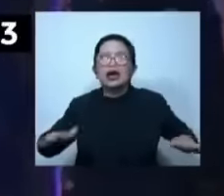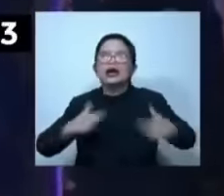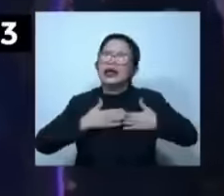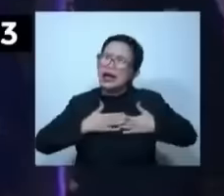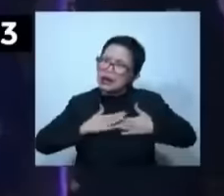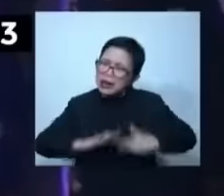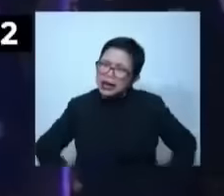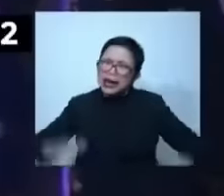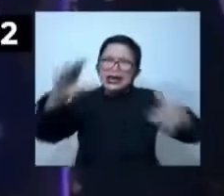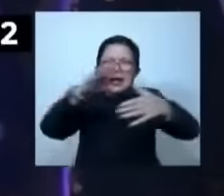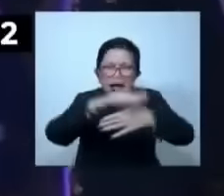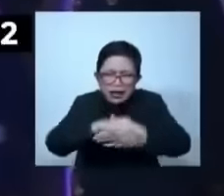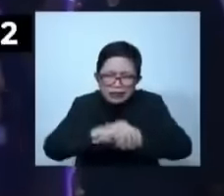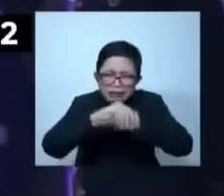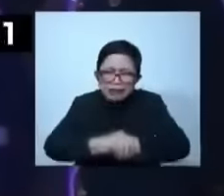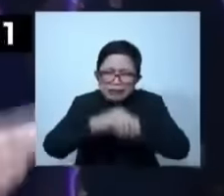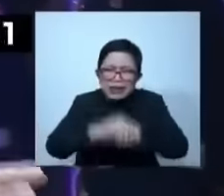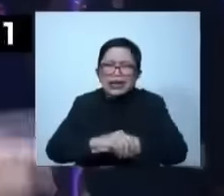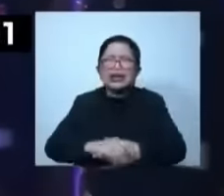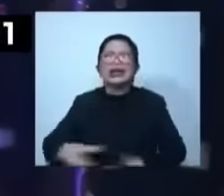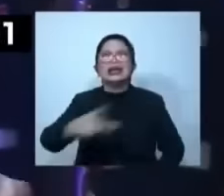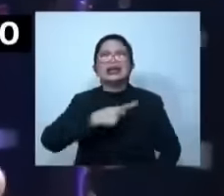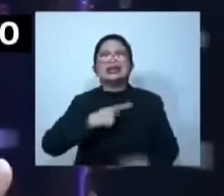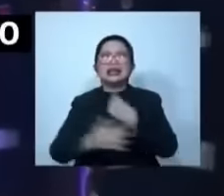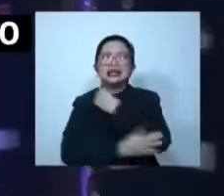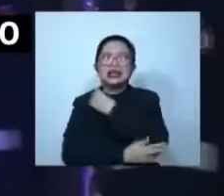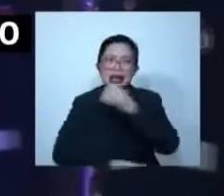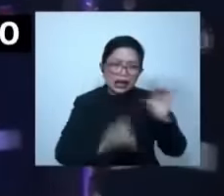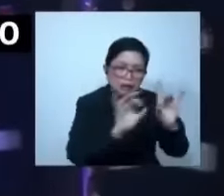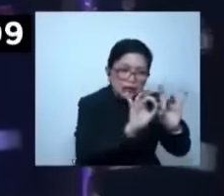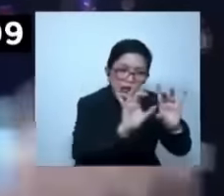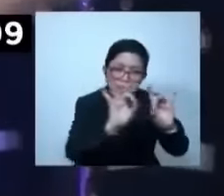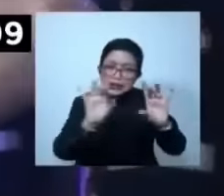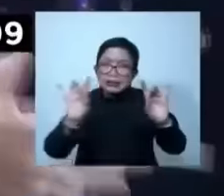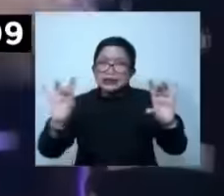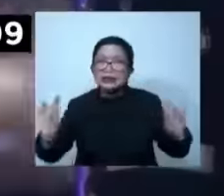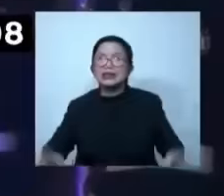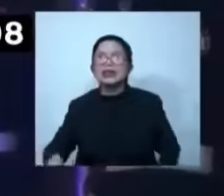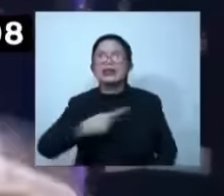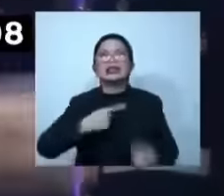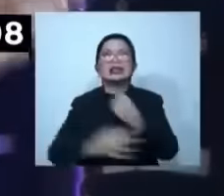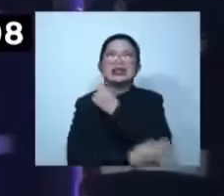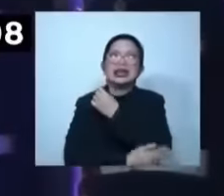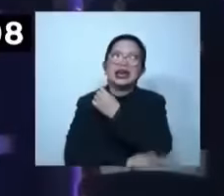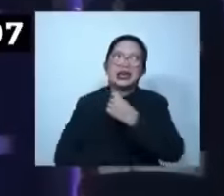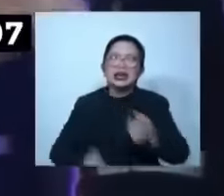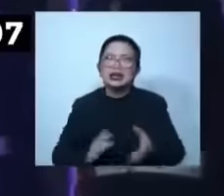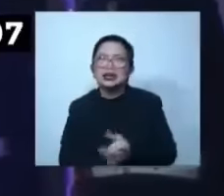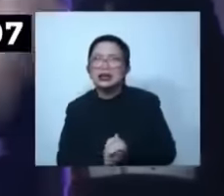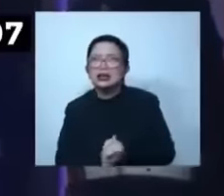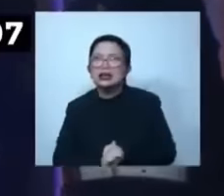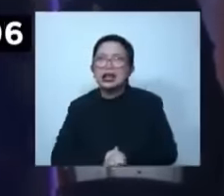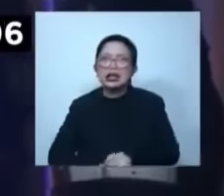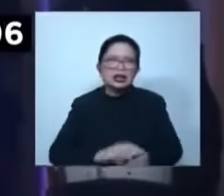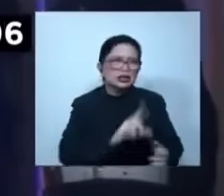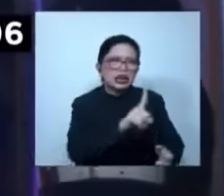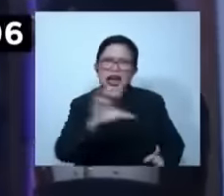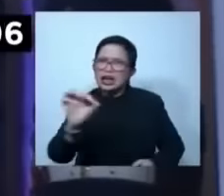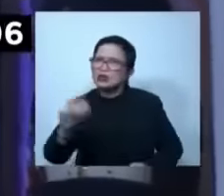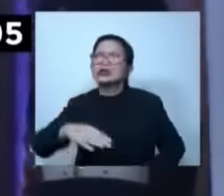kerukunan. Kita negara majemuk. Kita negara ratusan kelompok